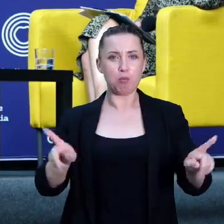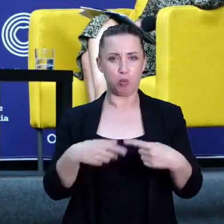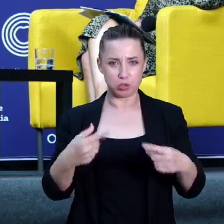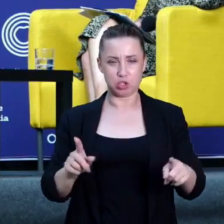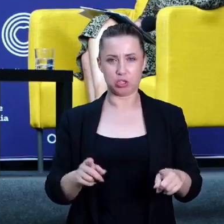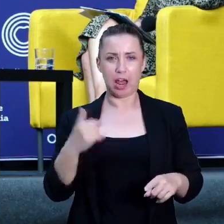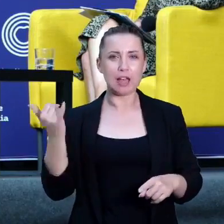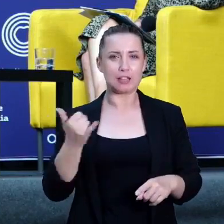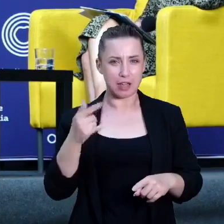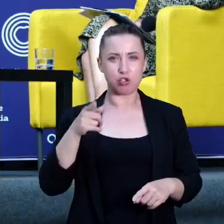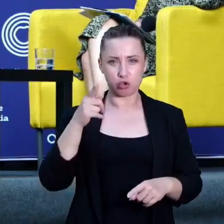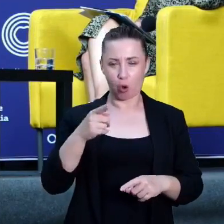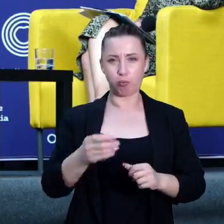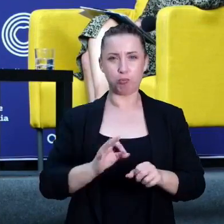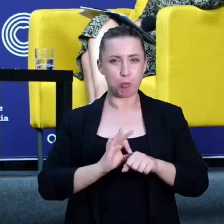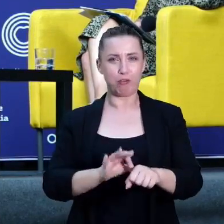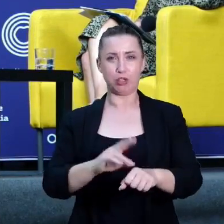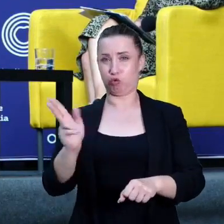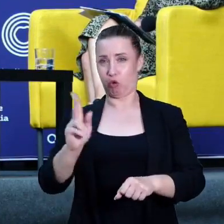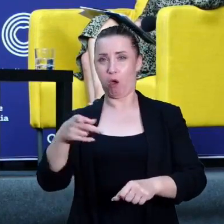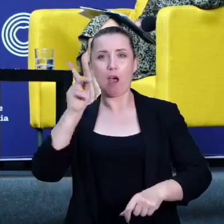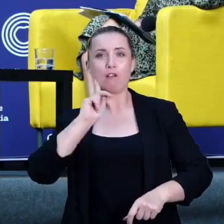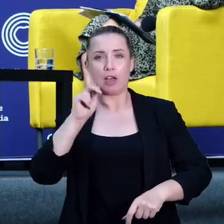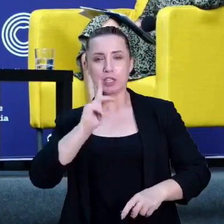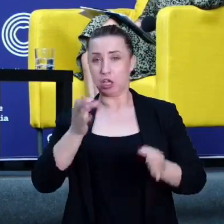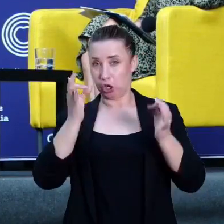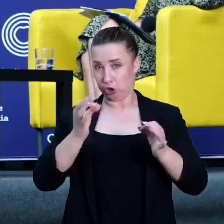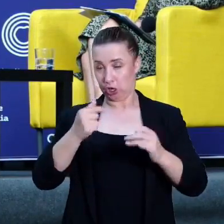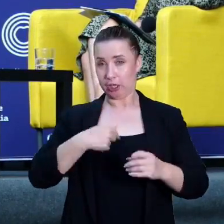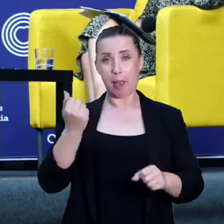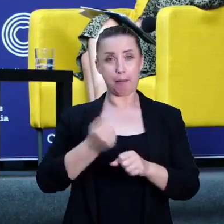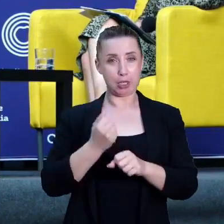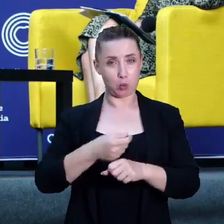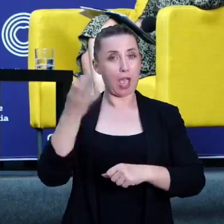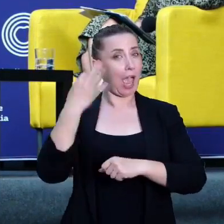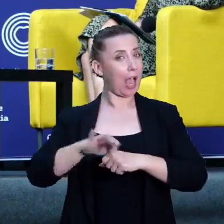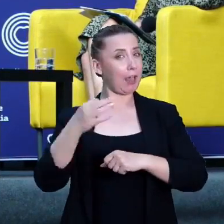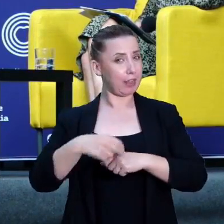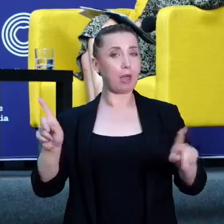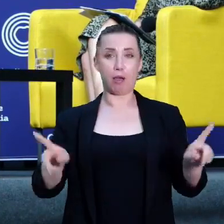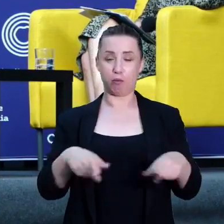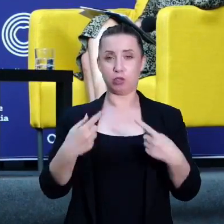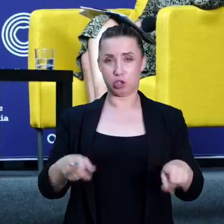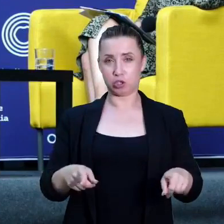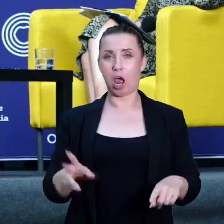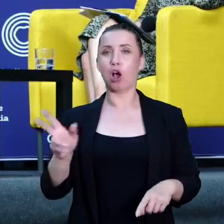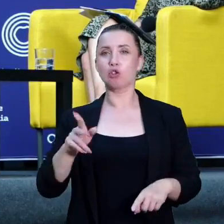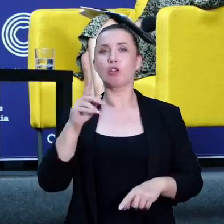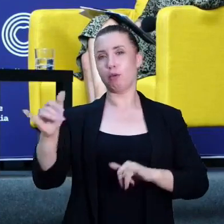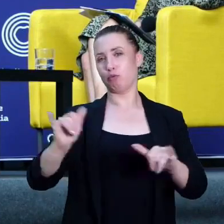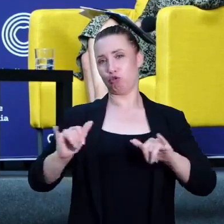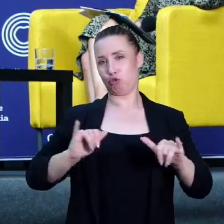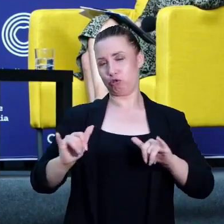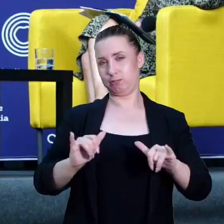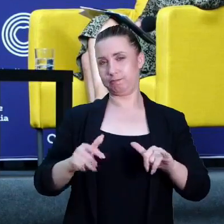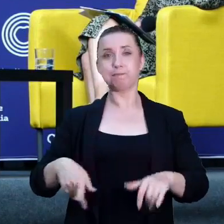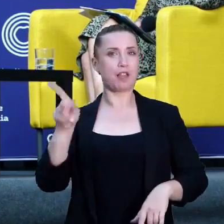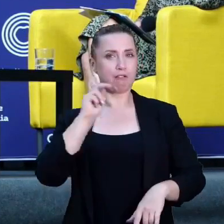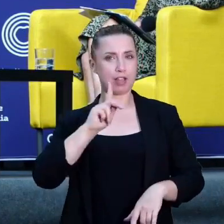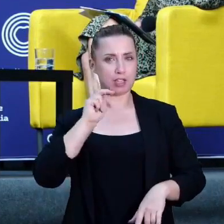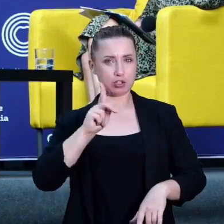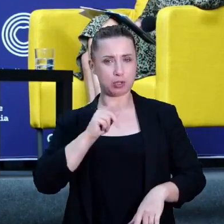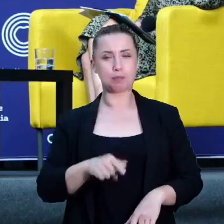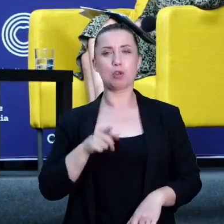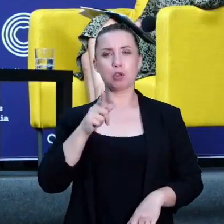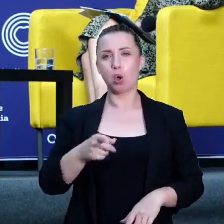dwóch, którzy byli zawsze mężczyznami. I dzisiaj pracuję w Akademii Muzycznej, w której wszystkie władze też leżą w rękach mężczyzn. Więc to